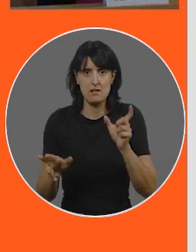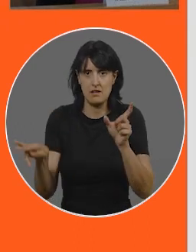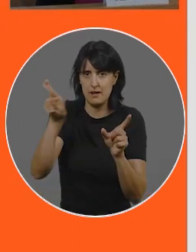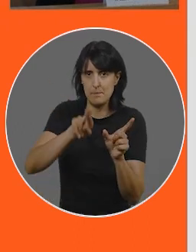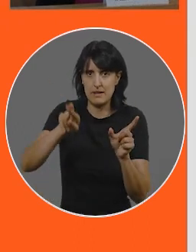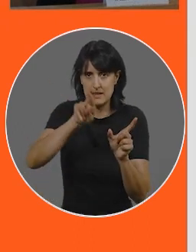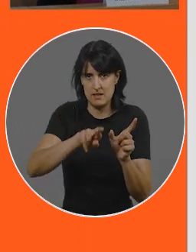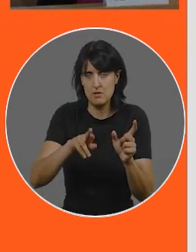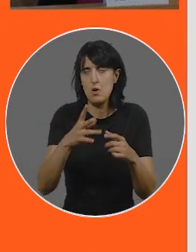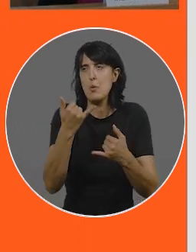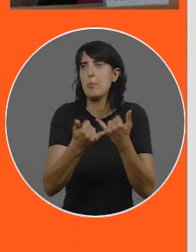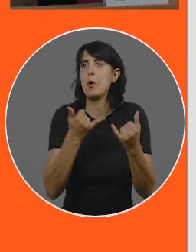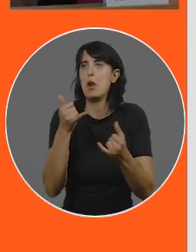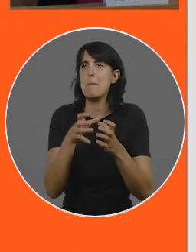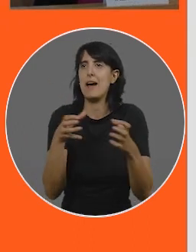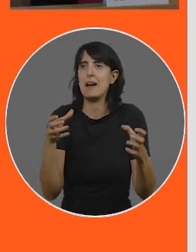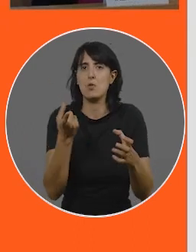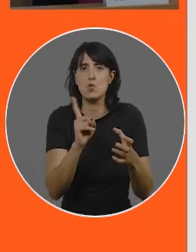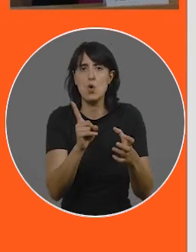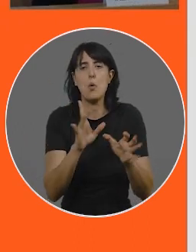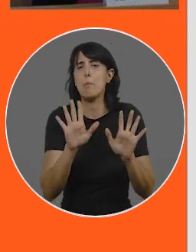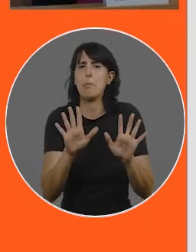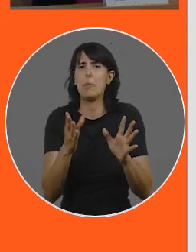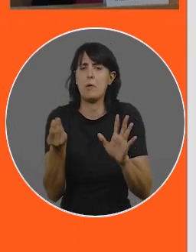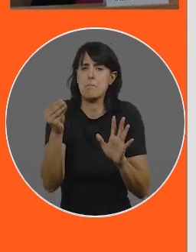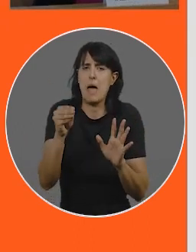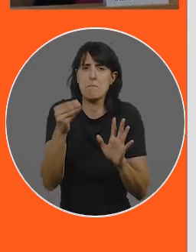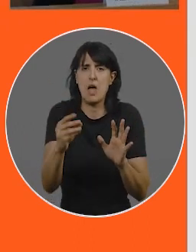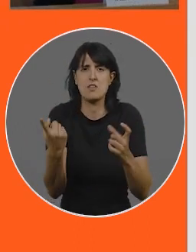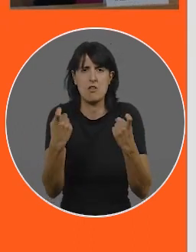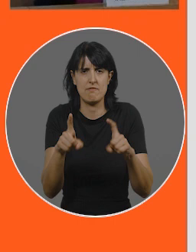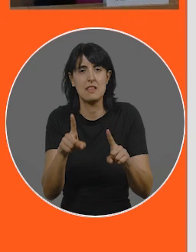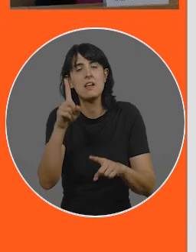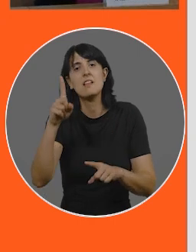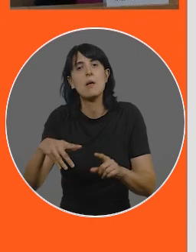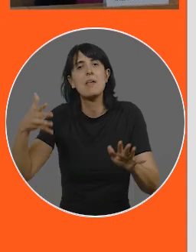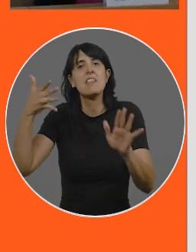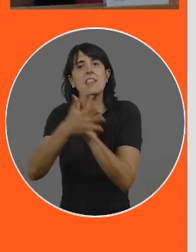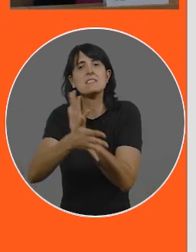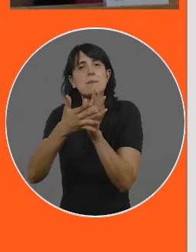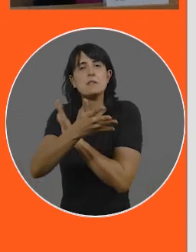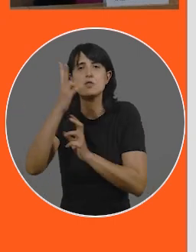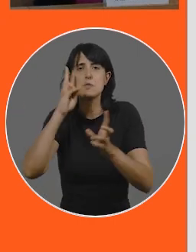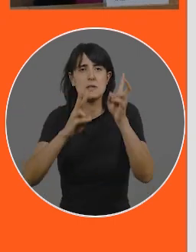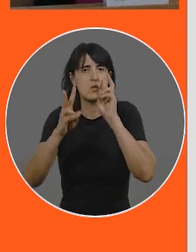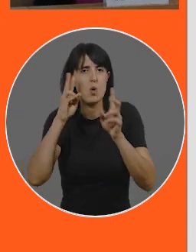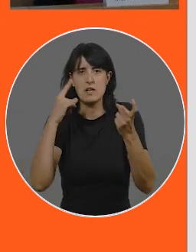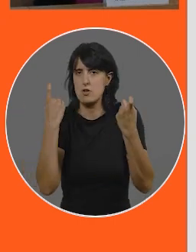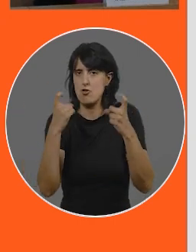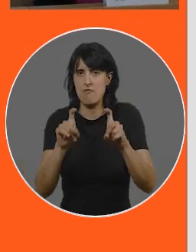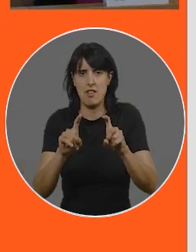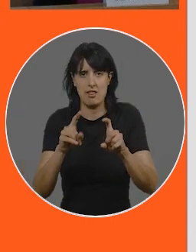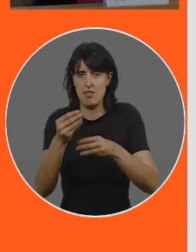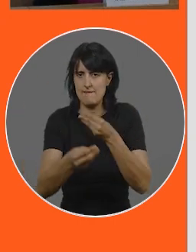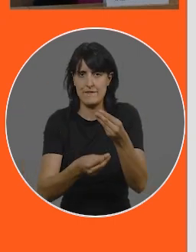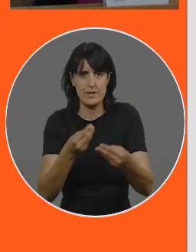no és un problema de morir-se, però bé, no cal. I després, sobretot, no fer descripcions visuals.